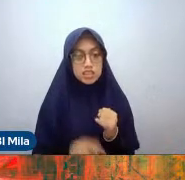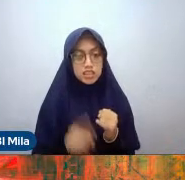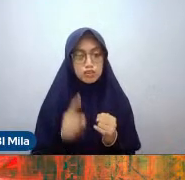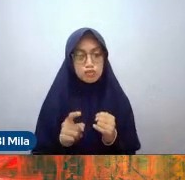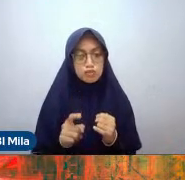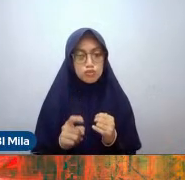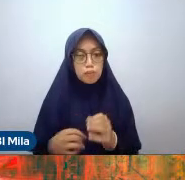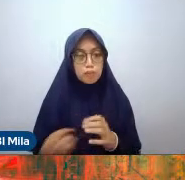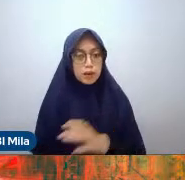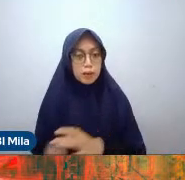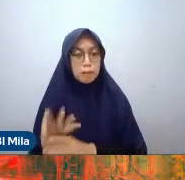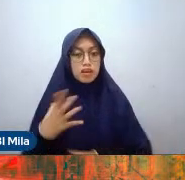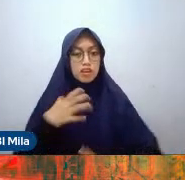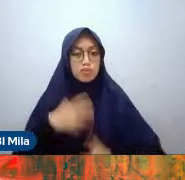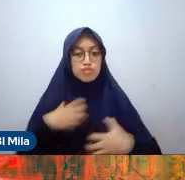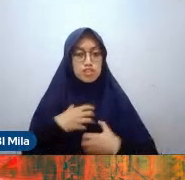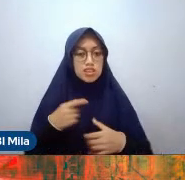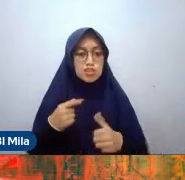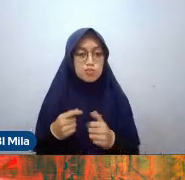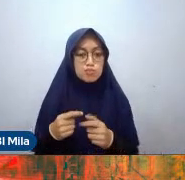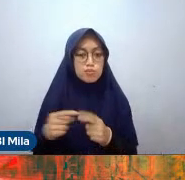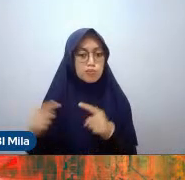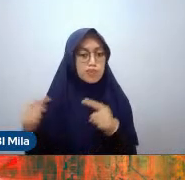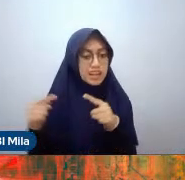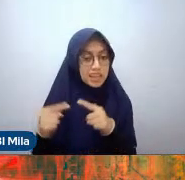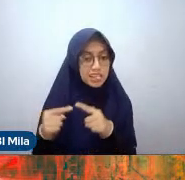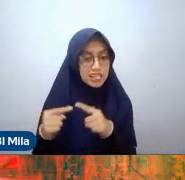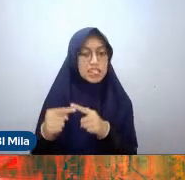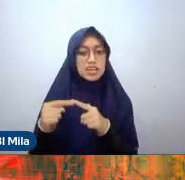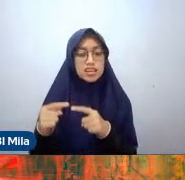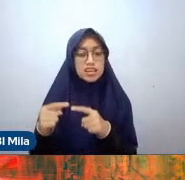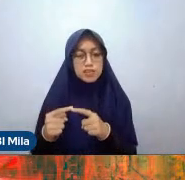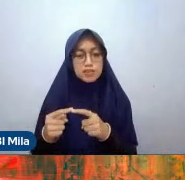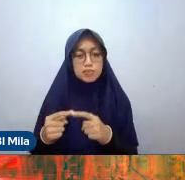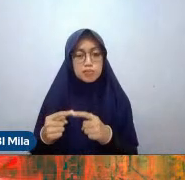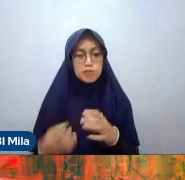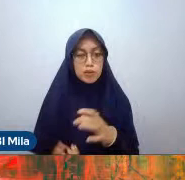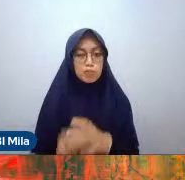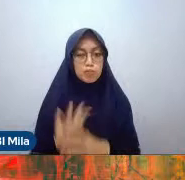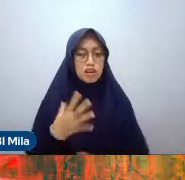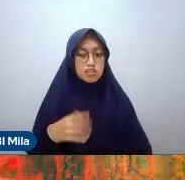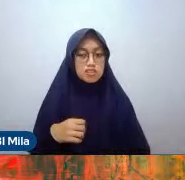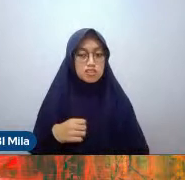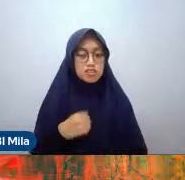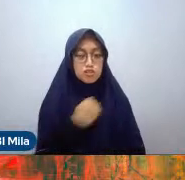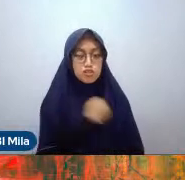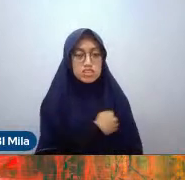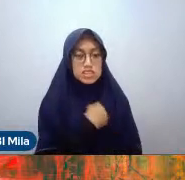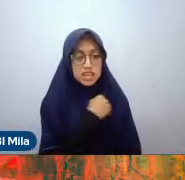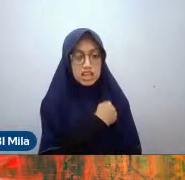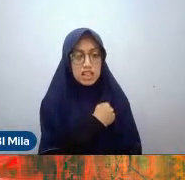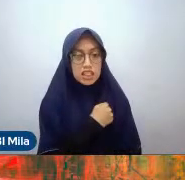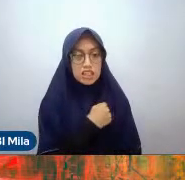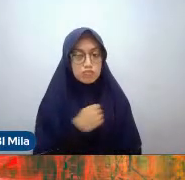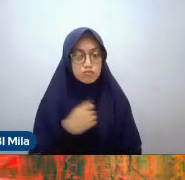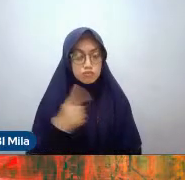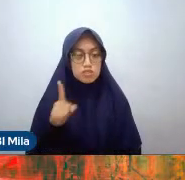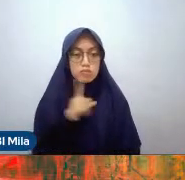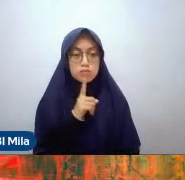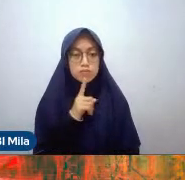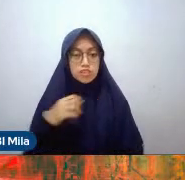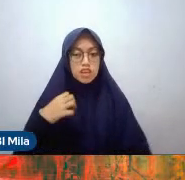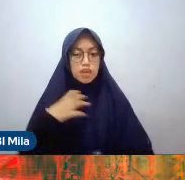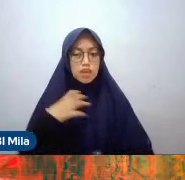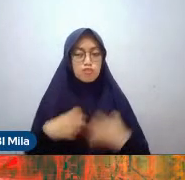ini itu selalu berkaitan dengan perkembangan sosial. Jadi, emosi itu muncul karena adanya